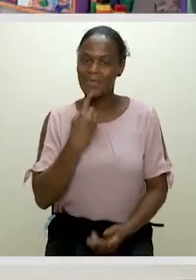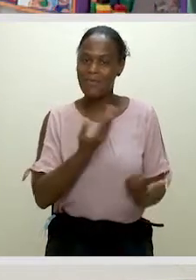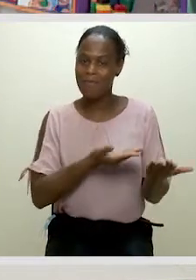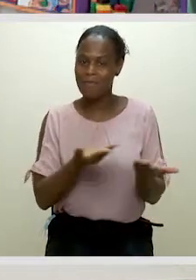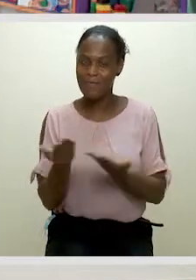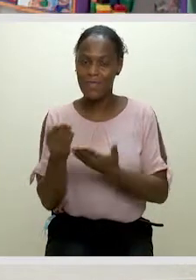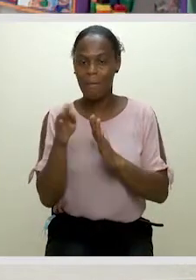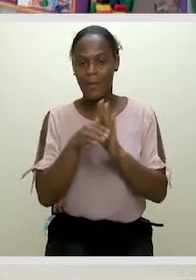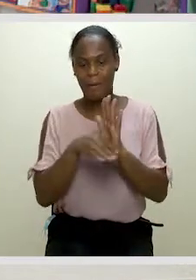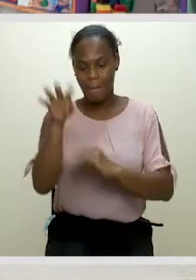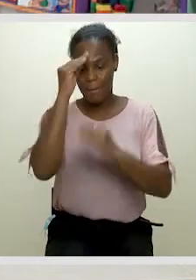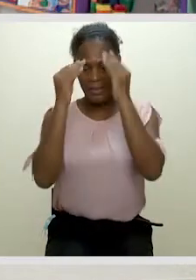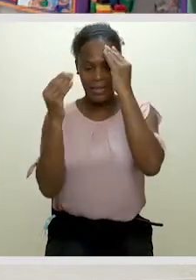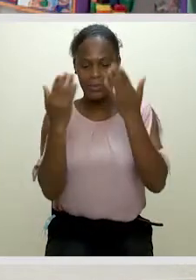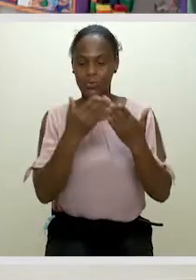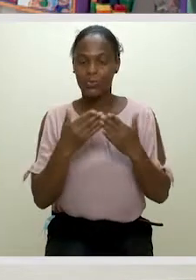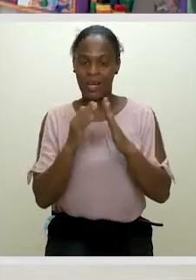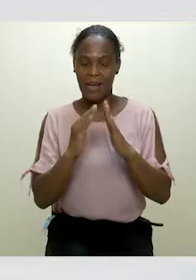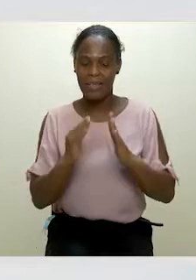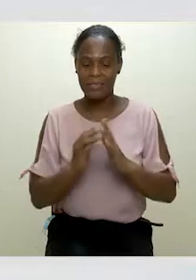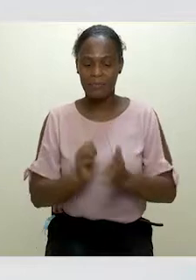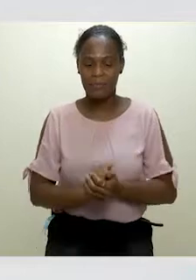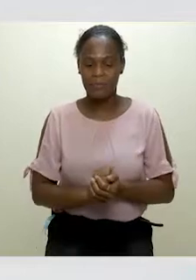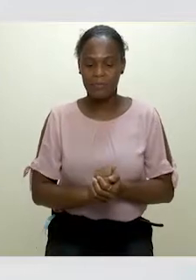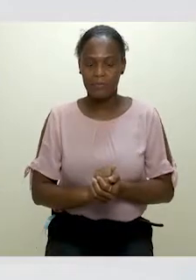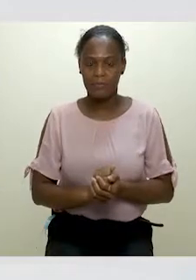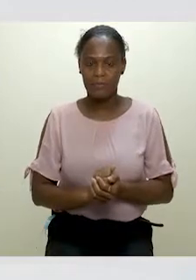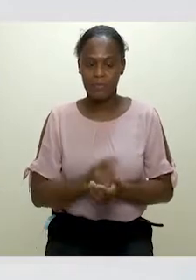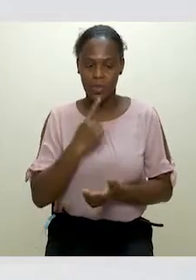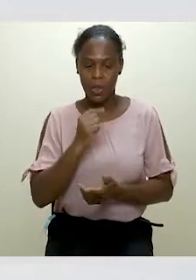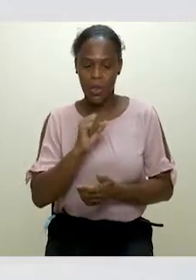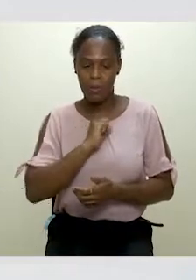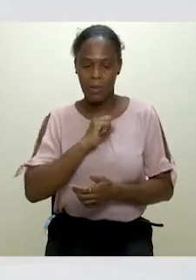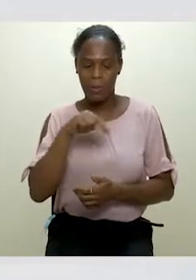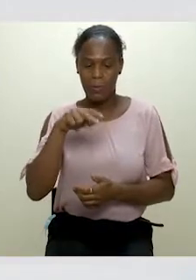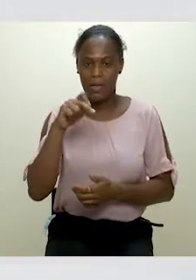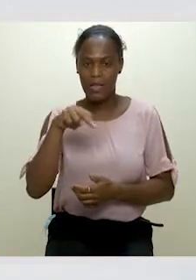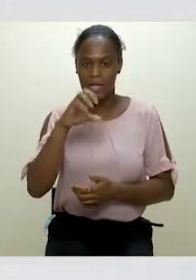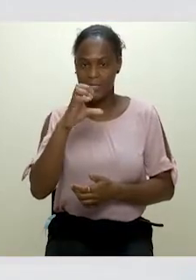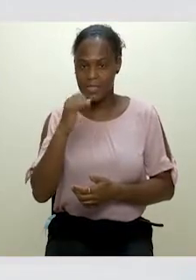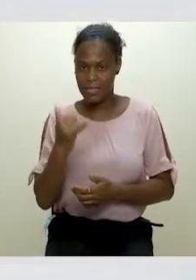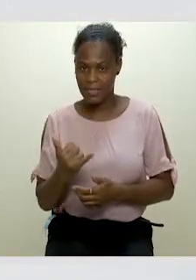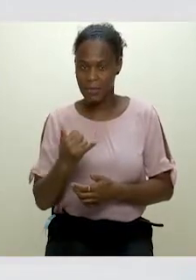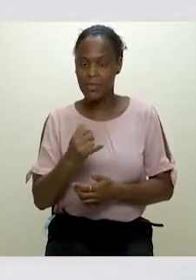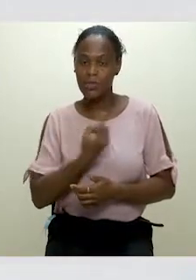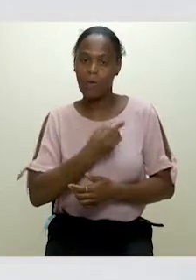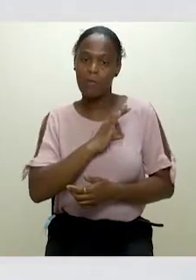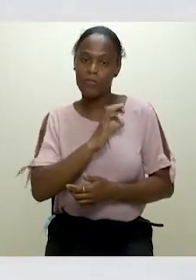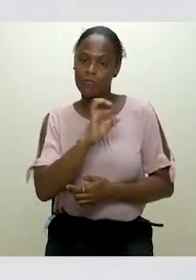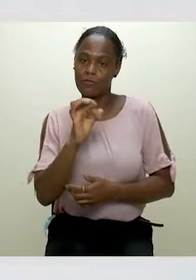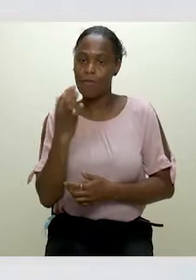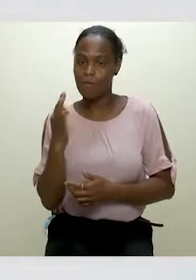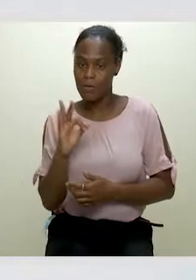au programme Apprendre et étudier en casa. Je m'appelle Nancy Rodrigues, je suis votre professeur de français pour